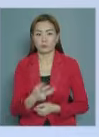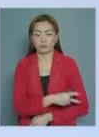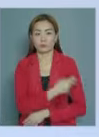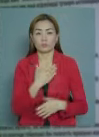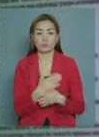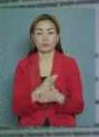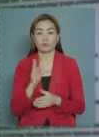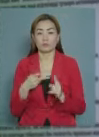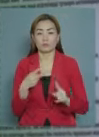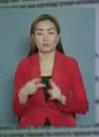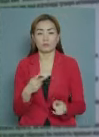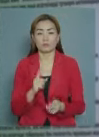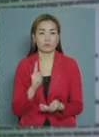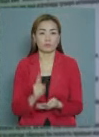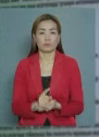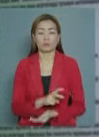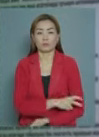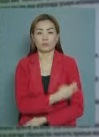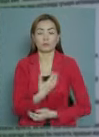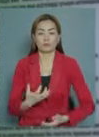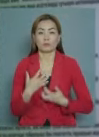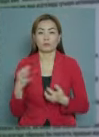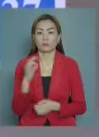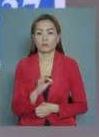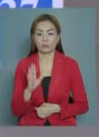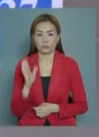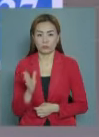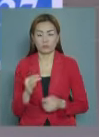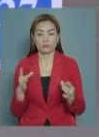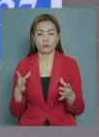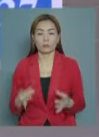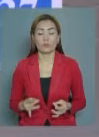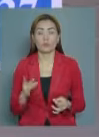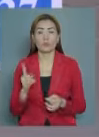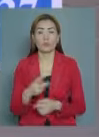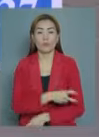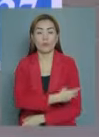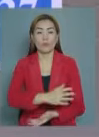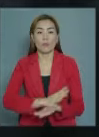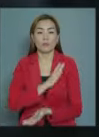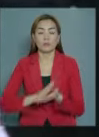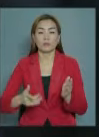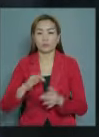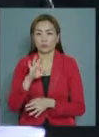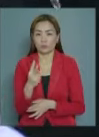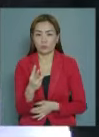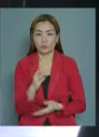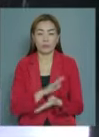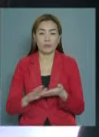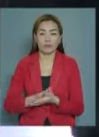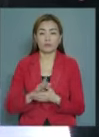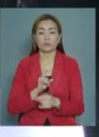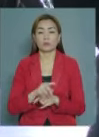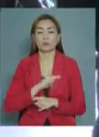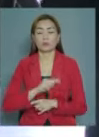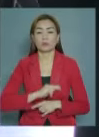медициналық көмек болса, екіншісі міндетті әлеуметтік медициналық сақтандыру жүйесінің пакеті. Тегін медициналық көмекке жедел жәрдем, санитарлық